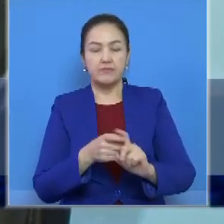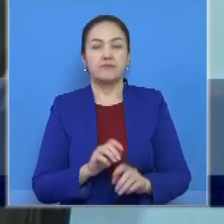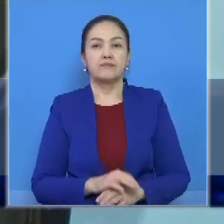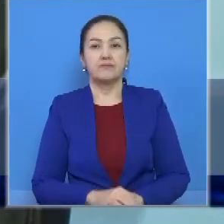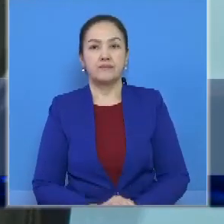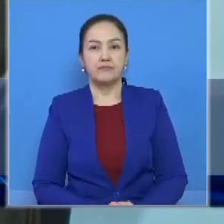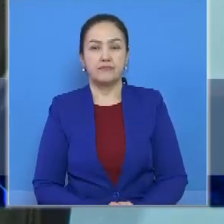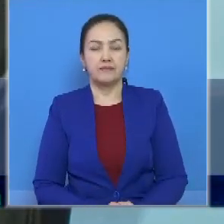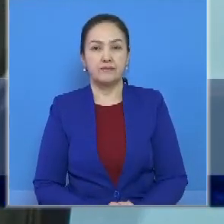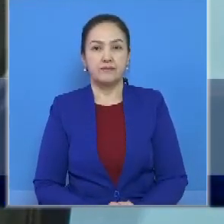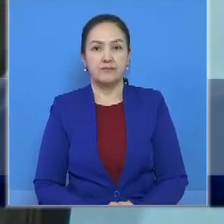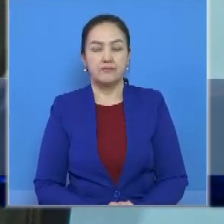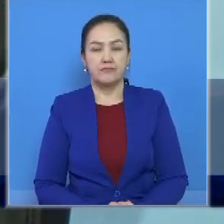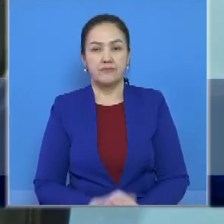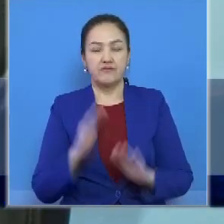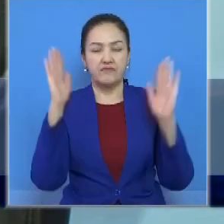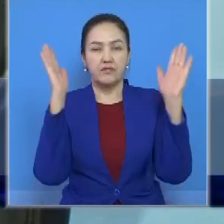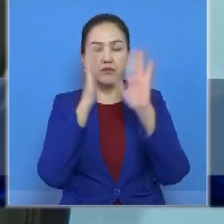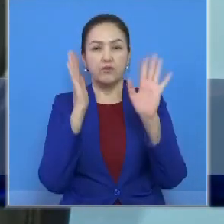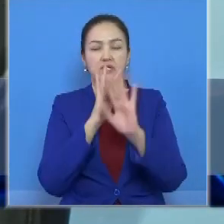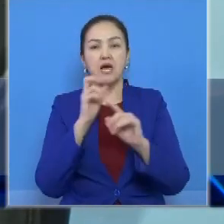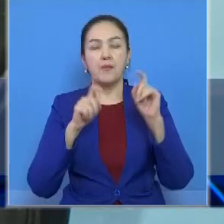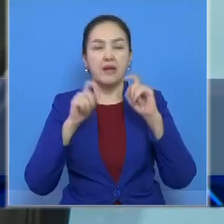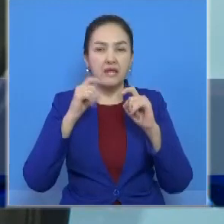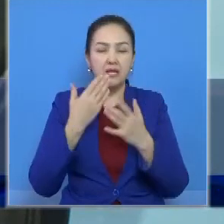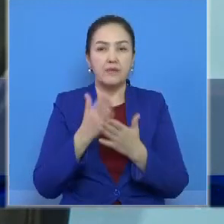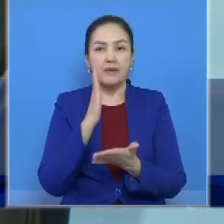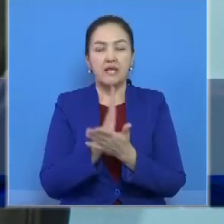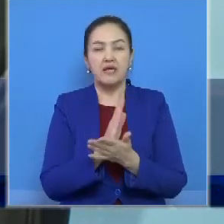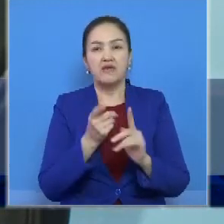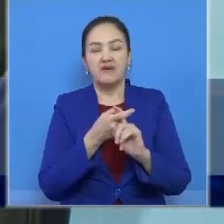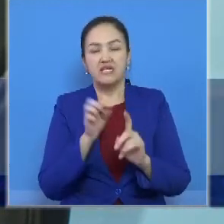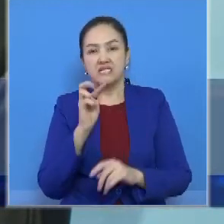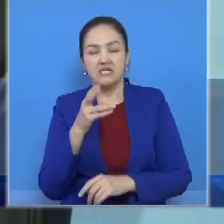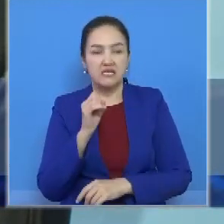заражения воздушно-капельными инфекциями, на которых есть вакцины.